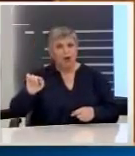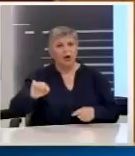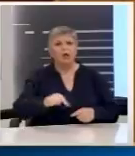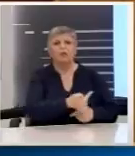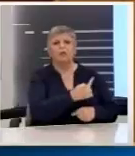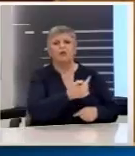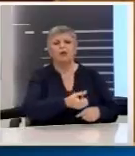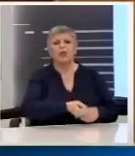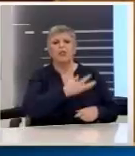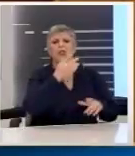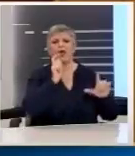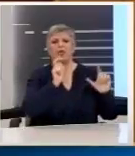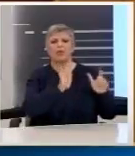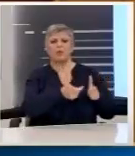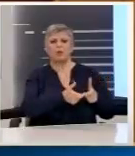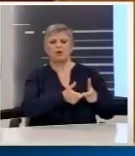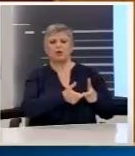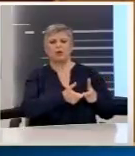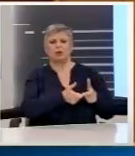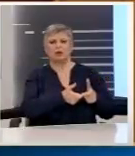Κυρίες και κύριοι συνάδελφοι, η κυβέρνηση